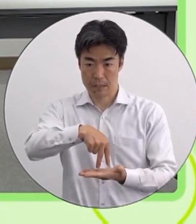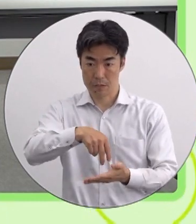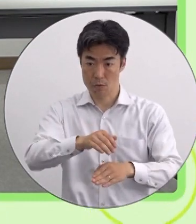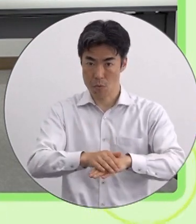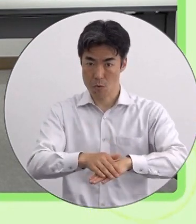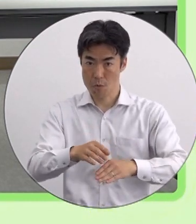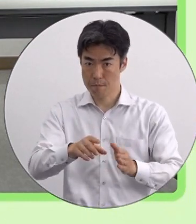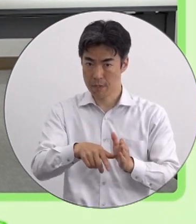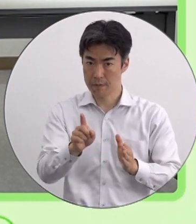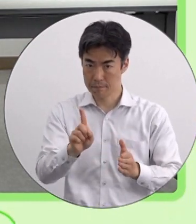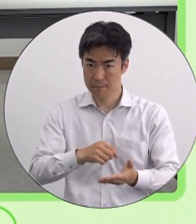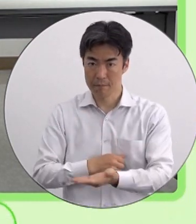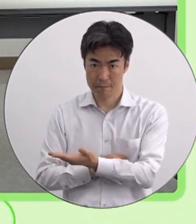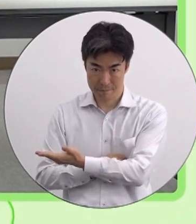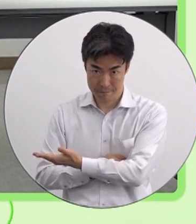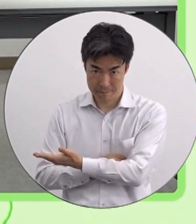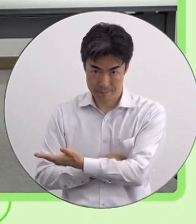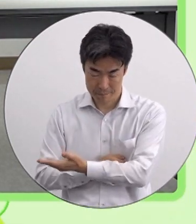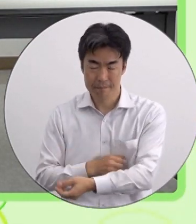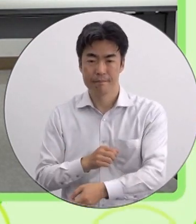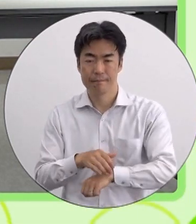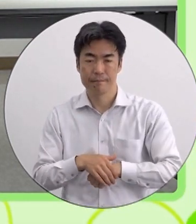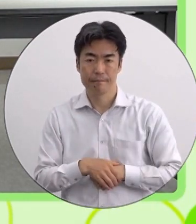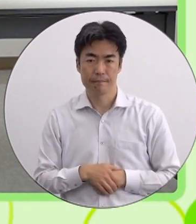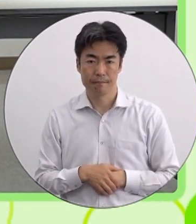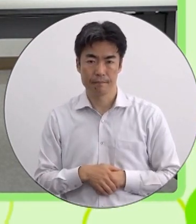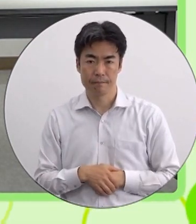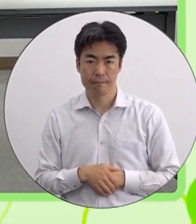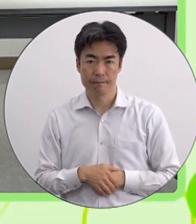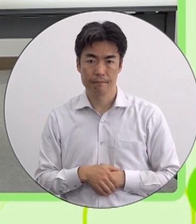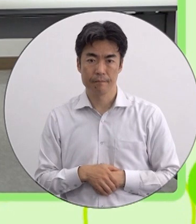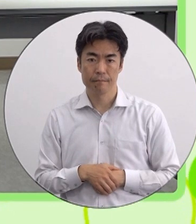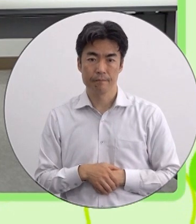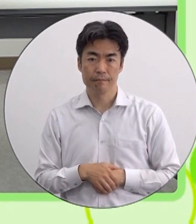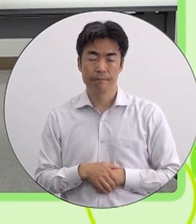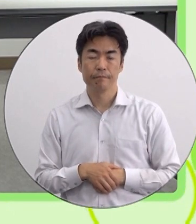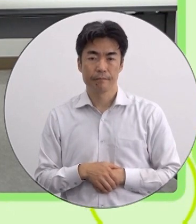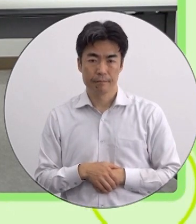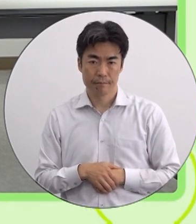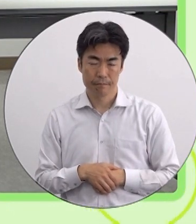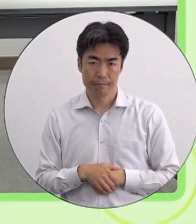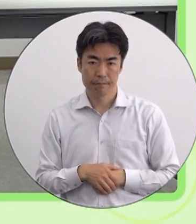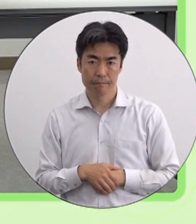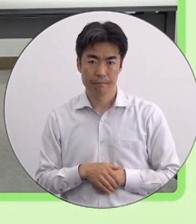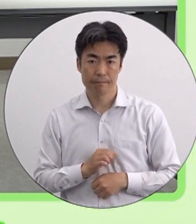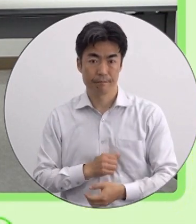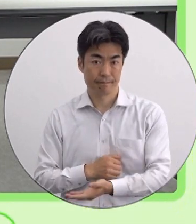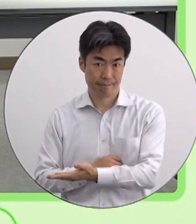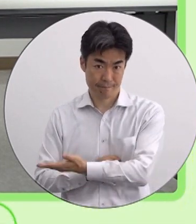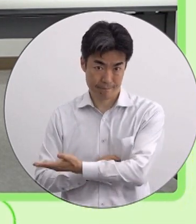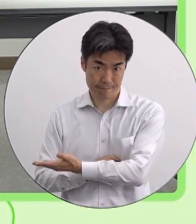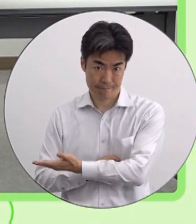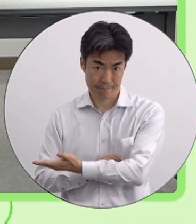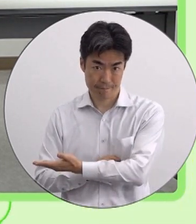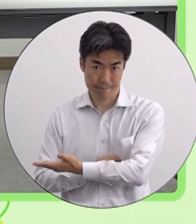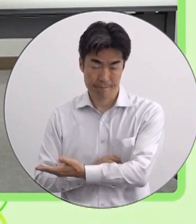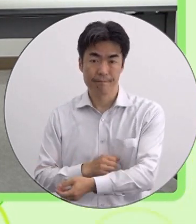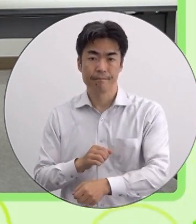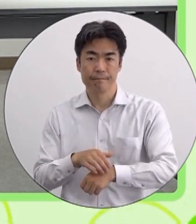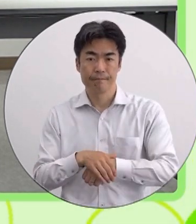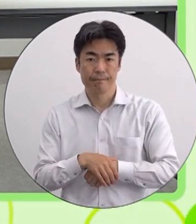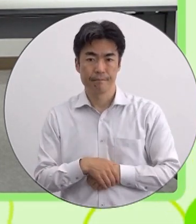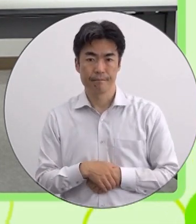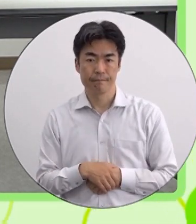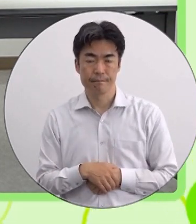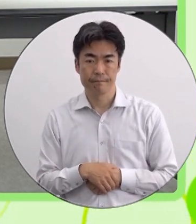立っている方は右手を正面の壁につけます。そして左肘を右肘に近づけるように胸